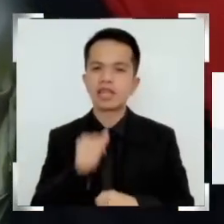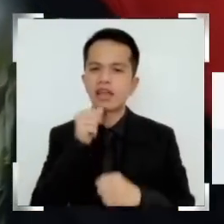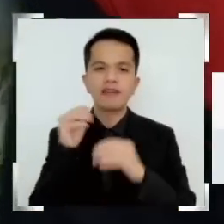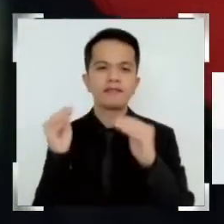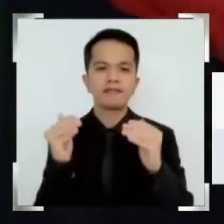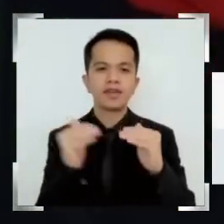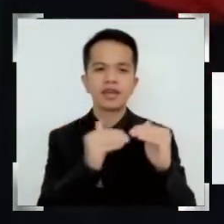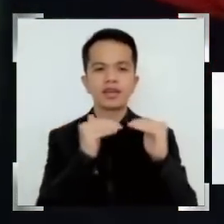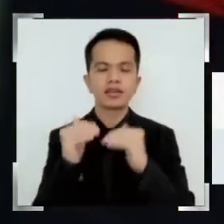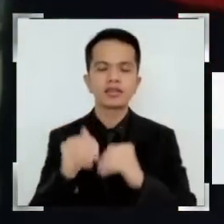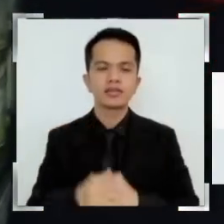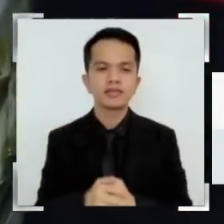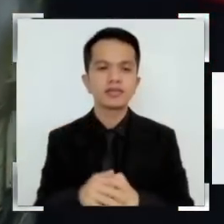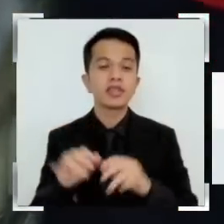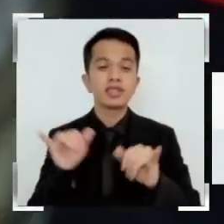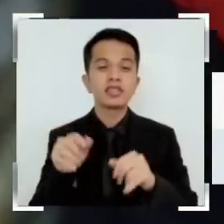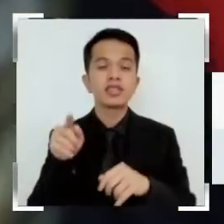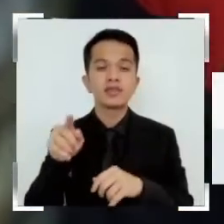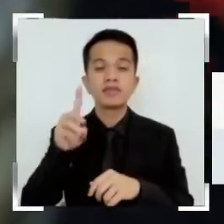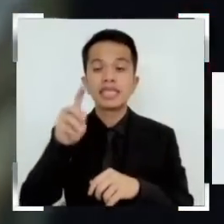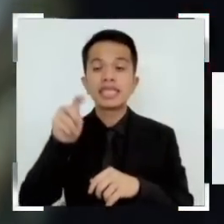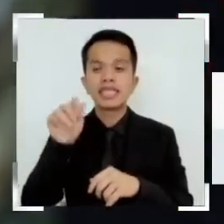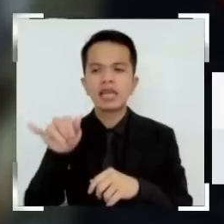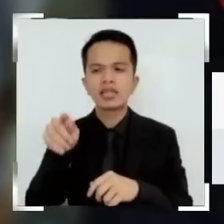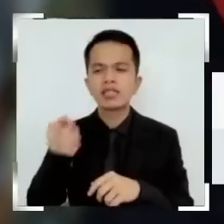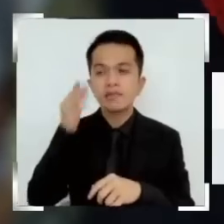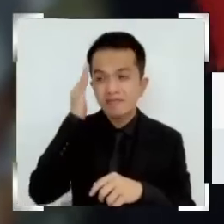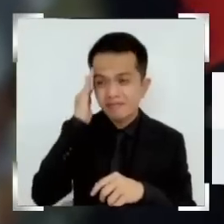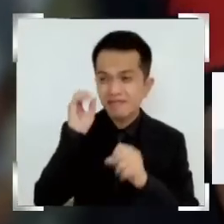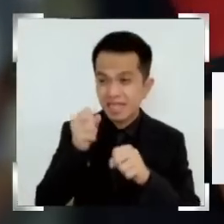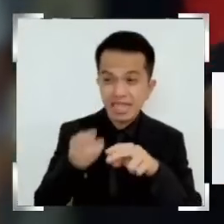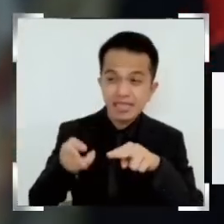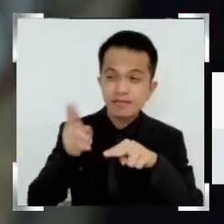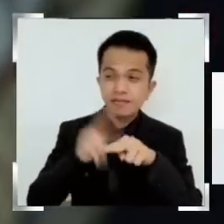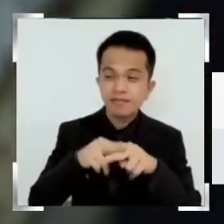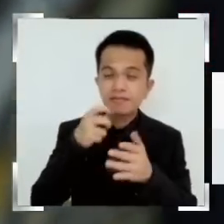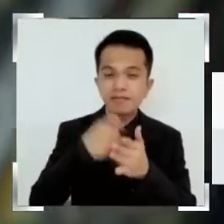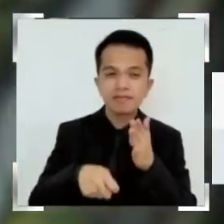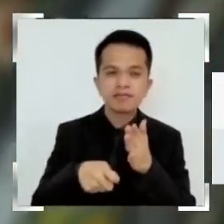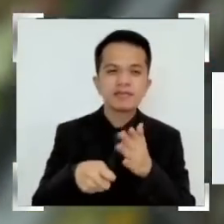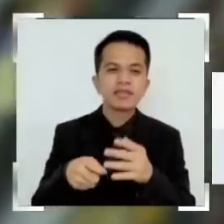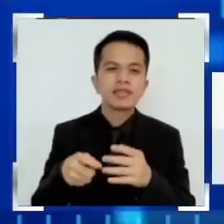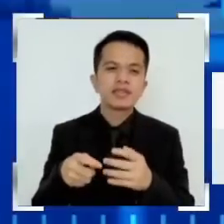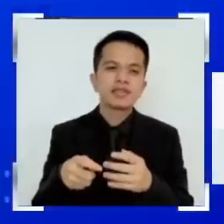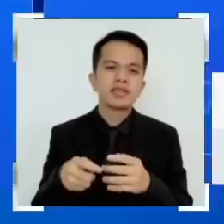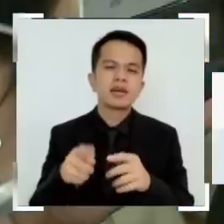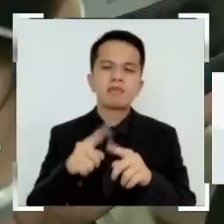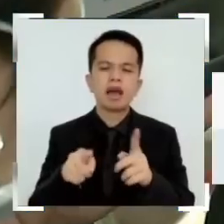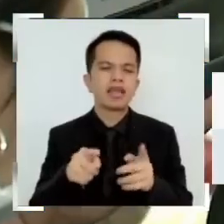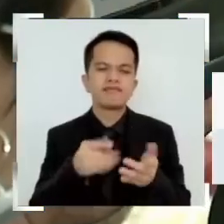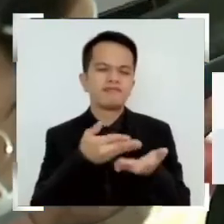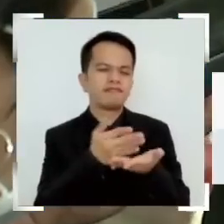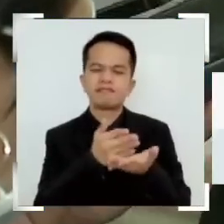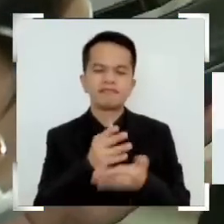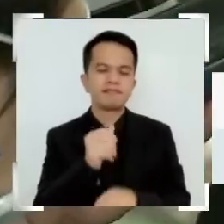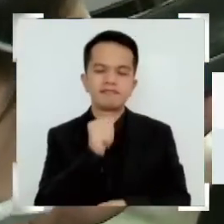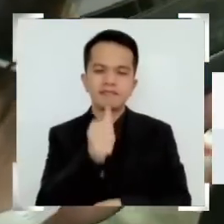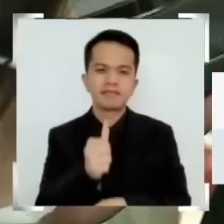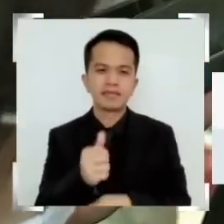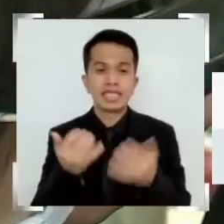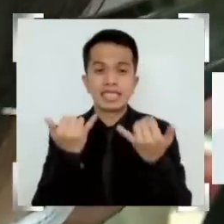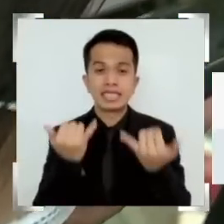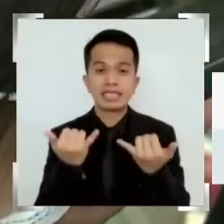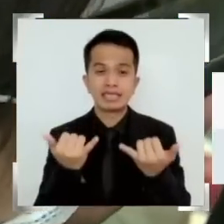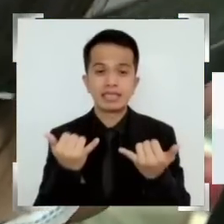naman nagpaalam na sa DTI kung pwede magtaas ng presyo na mukhang malabong pagbigyan sa ngayon. Right now, we have